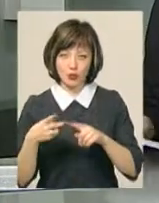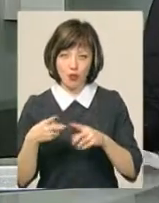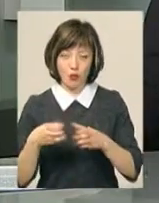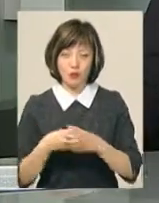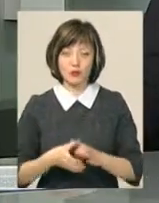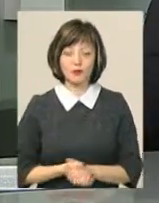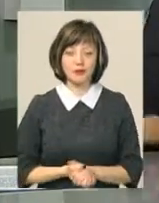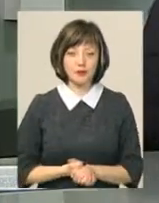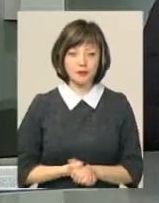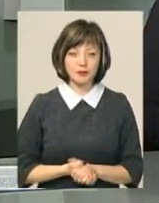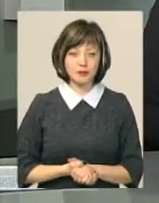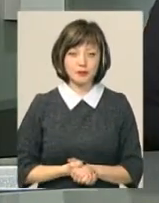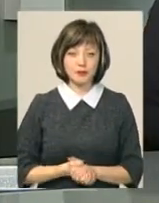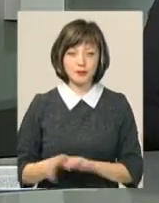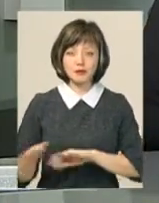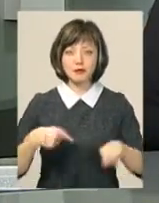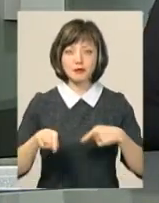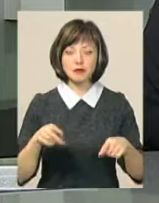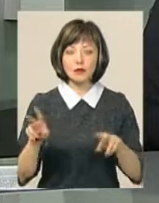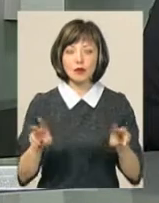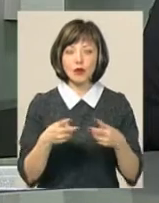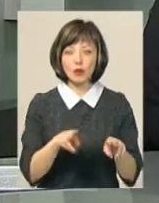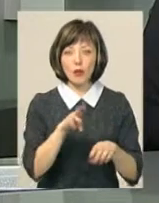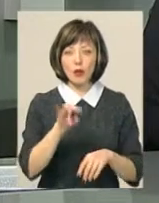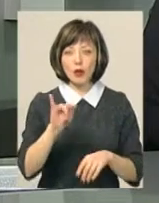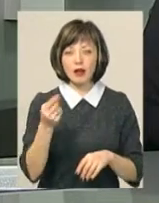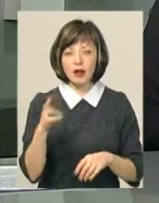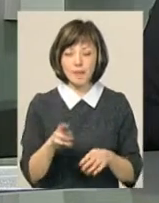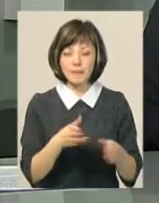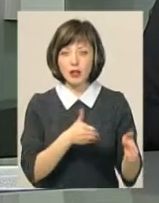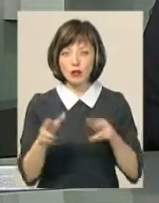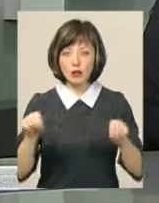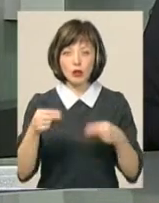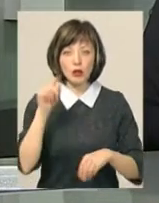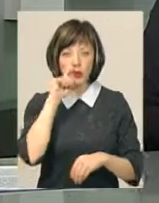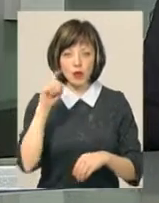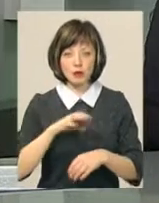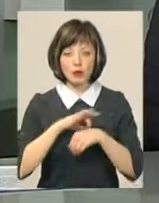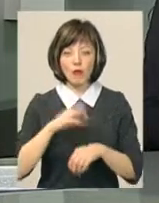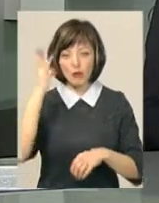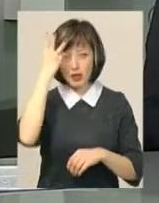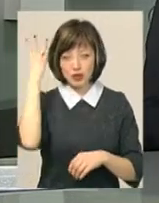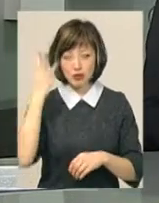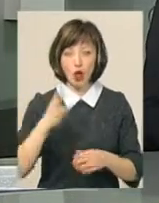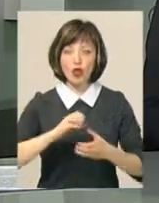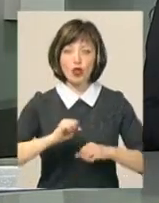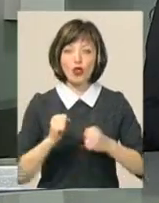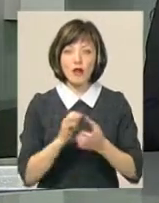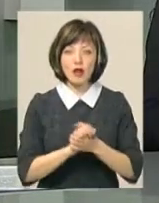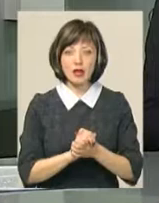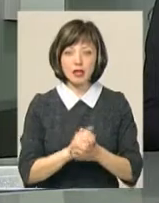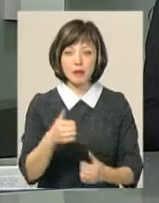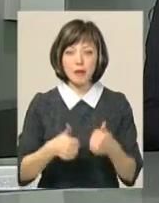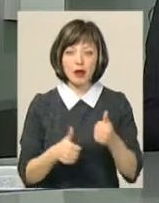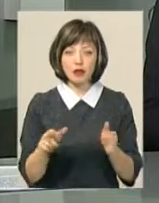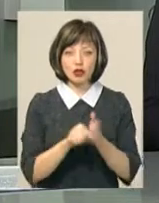ведмедів. Футбольний клуб другої ліги «Поділля» у рамках підготовки до чемпіонату України провів у Хмельницькому товариський матч із